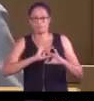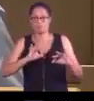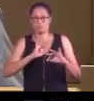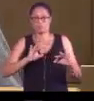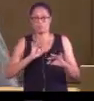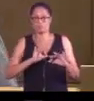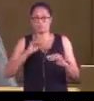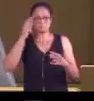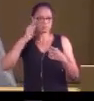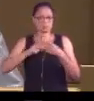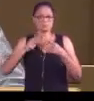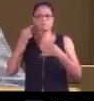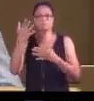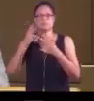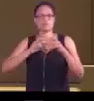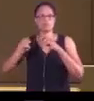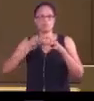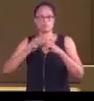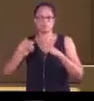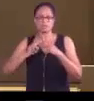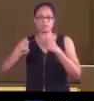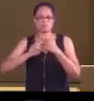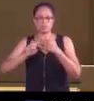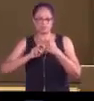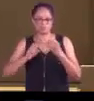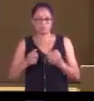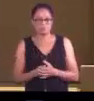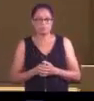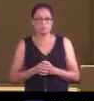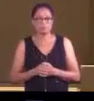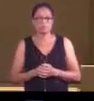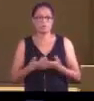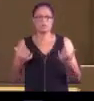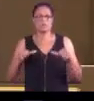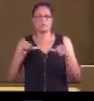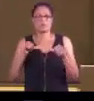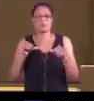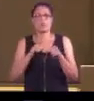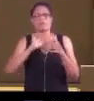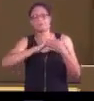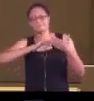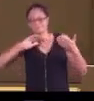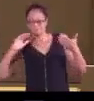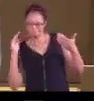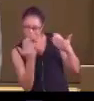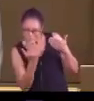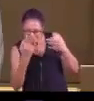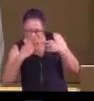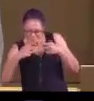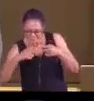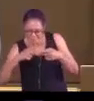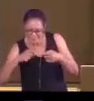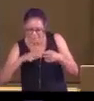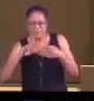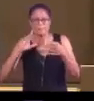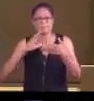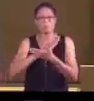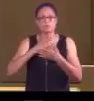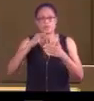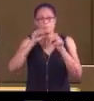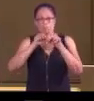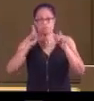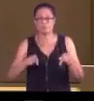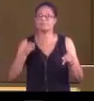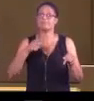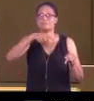Martinique Transport. Il a fallu aller dans les annexes détaillées du projet de budget. Je vous invite à